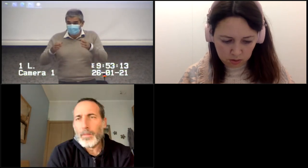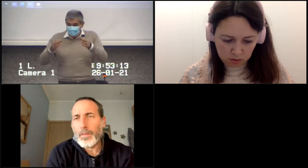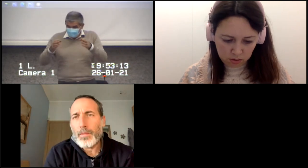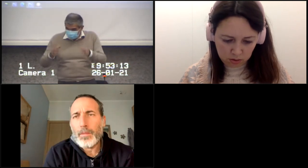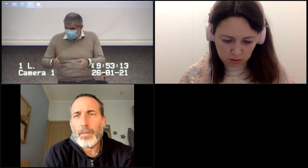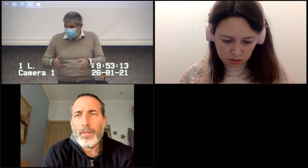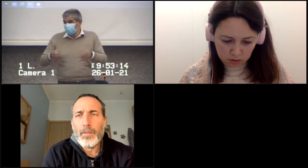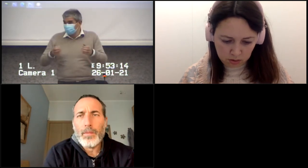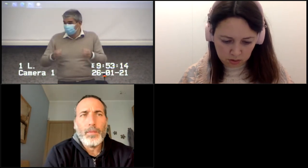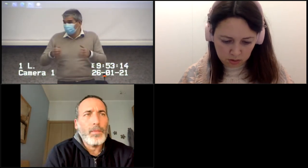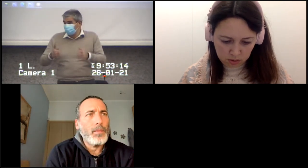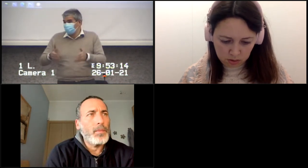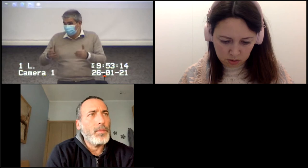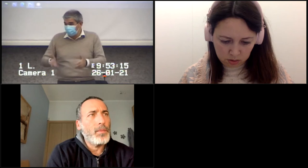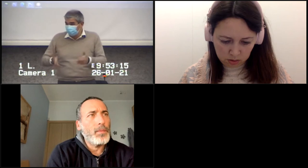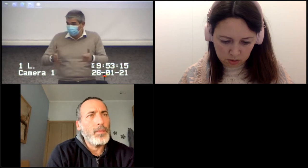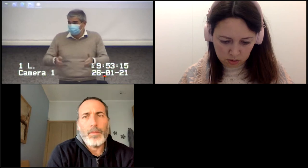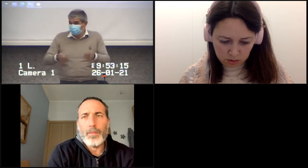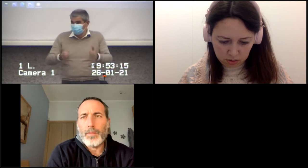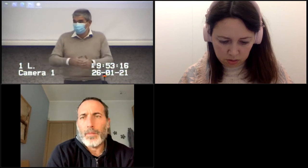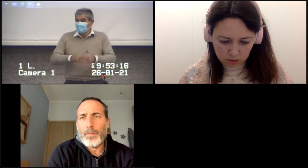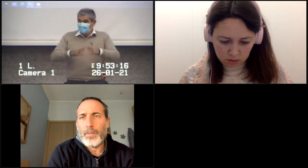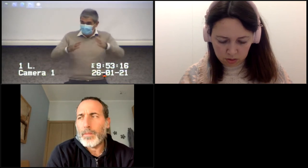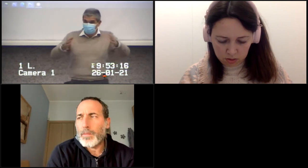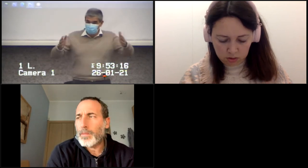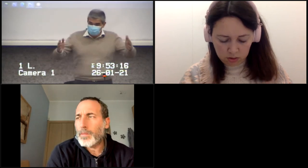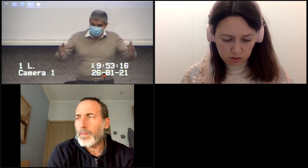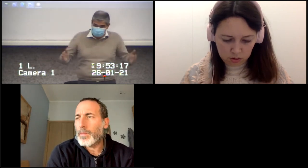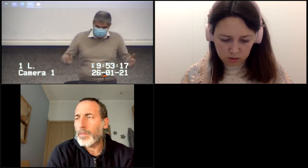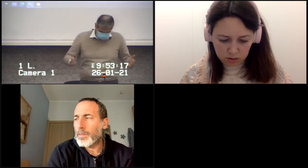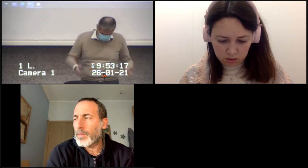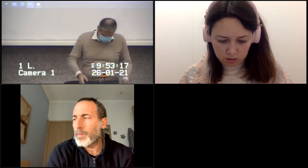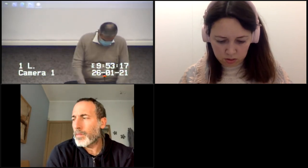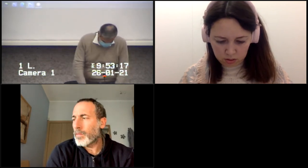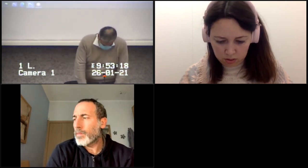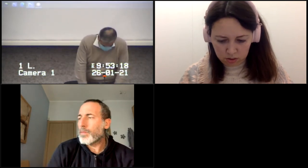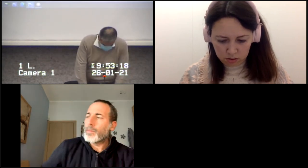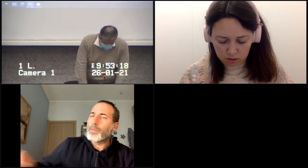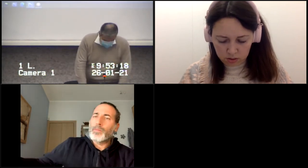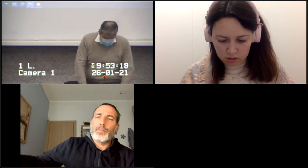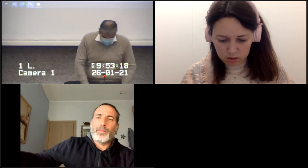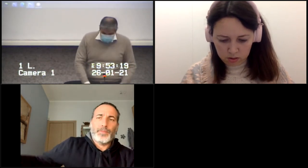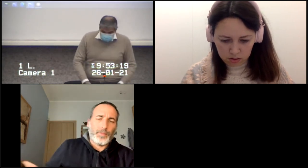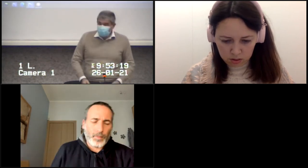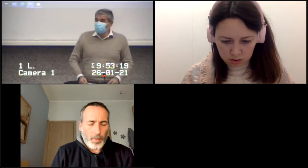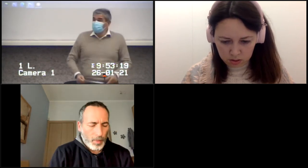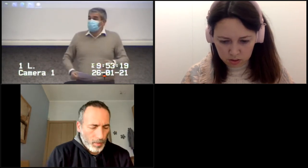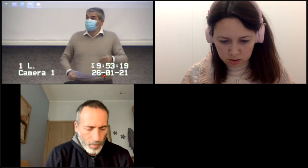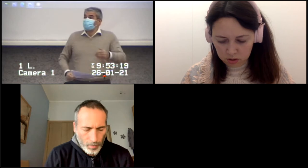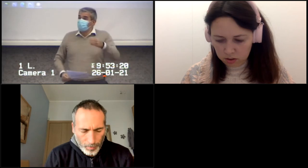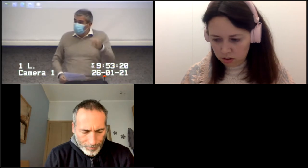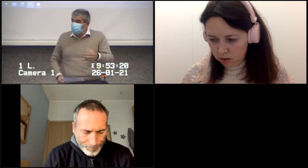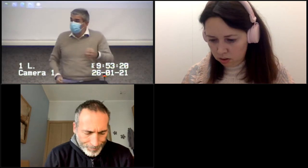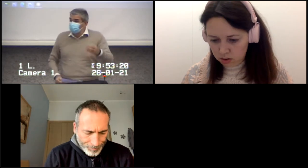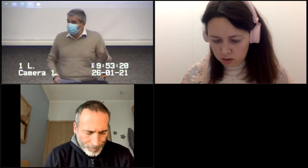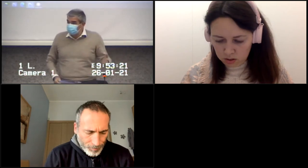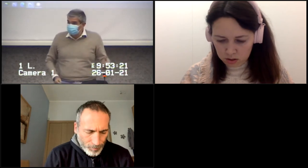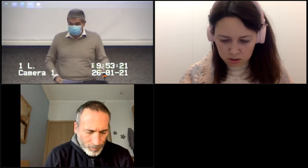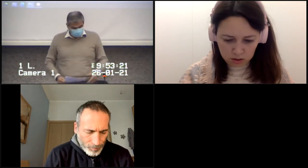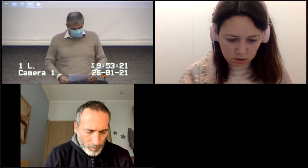leggi regionali, non sono leggi locali, e quindi devono avere un'applicazione erga omnes. Questa invece è una scelta